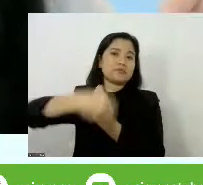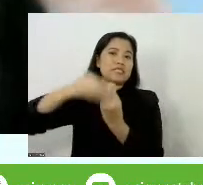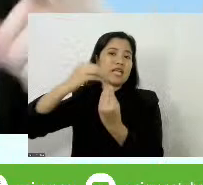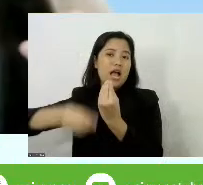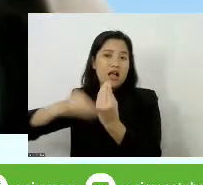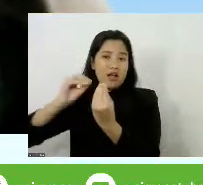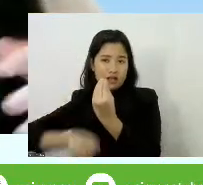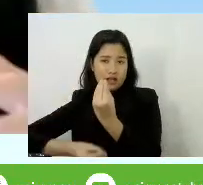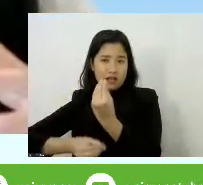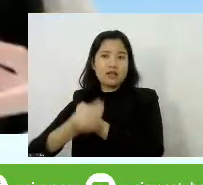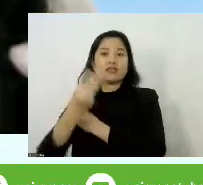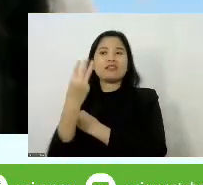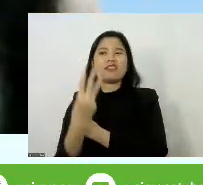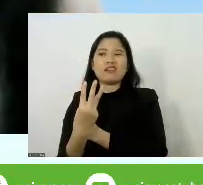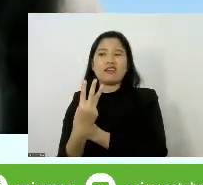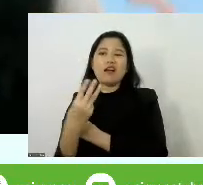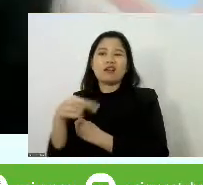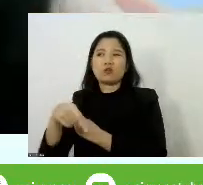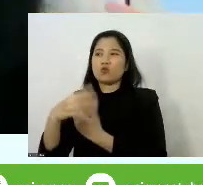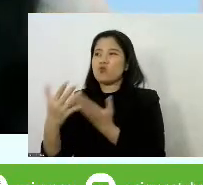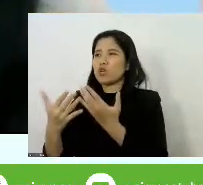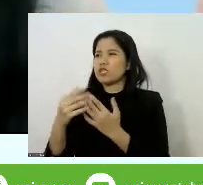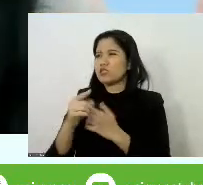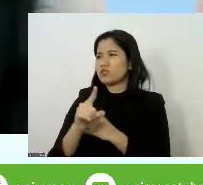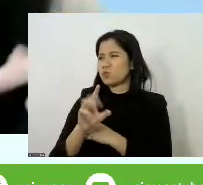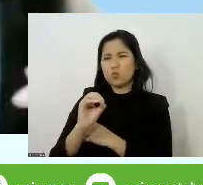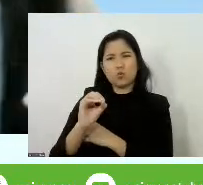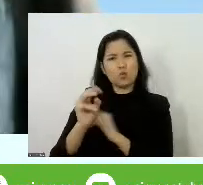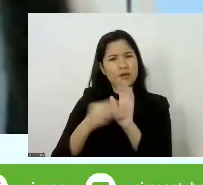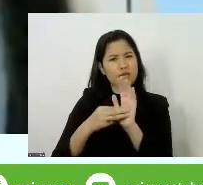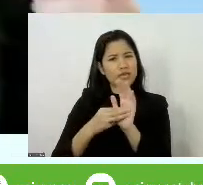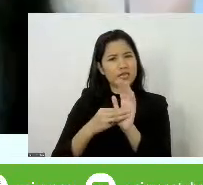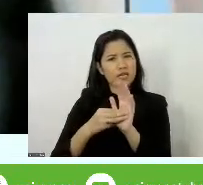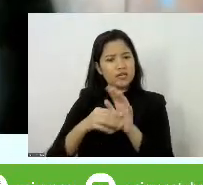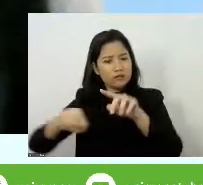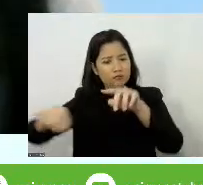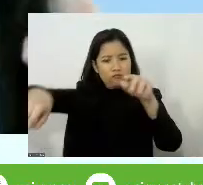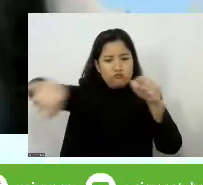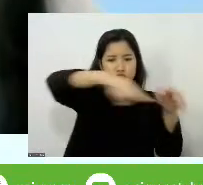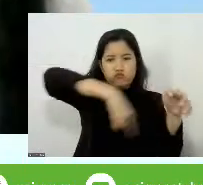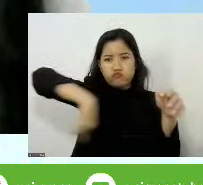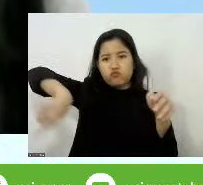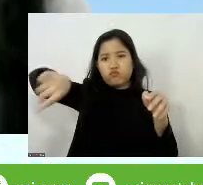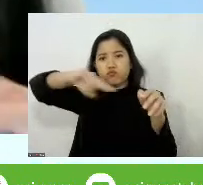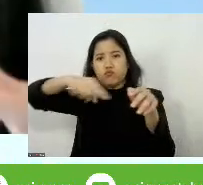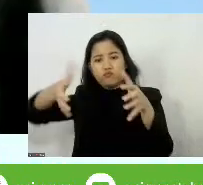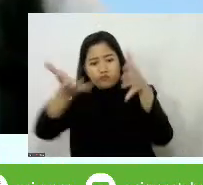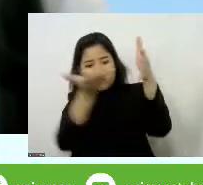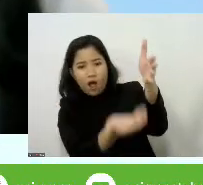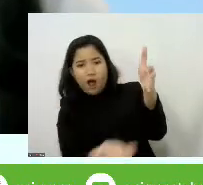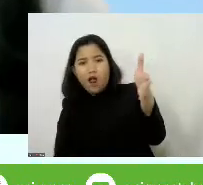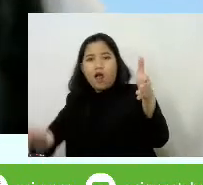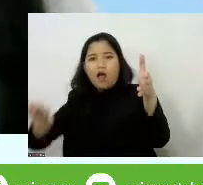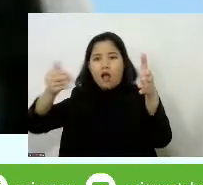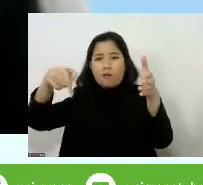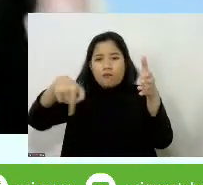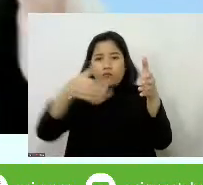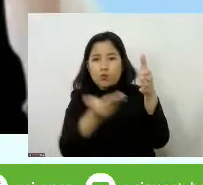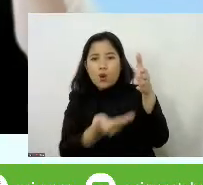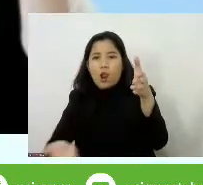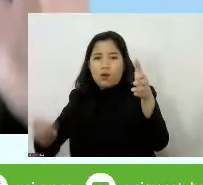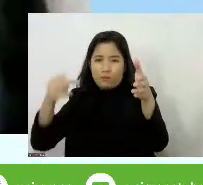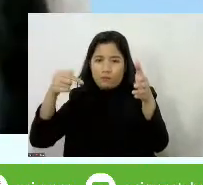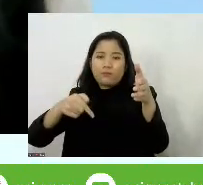itu diameternya mungkin Bapak ya 10 meter kedalamannya bisa dalam detik diameter